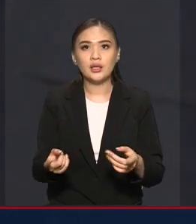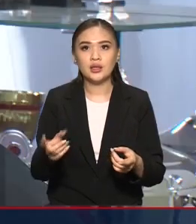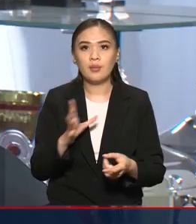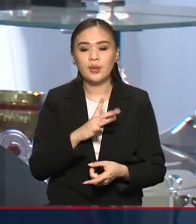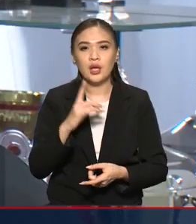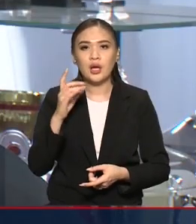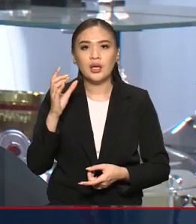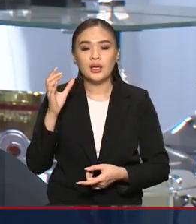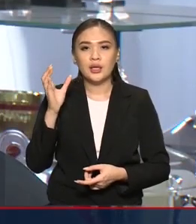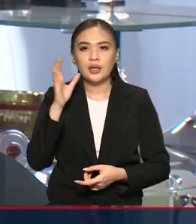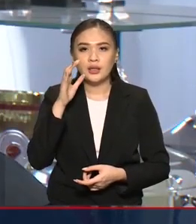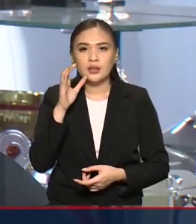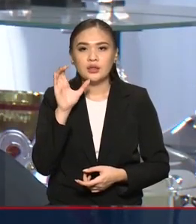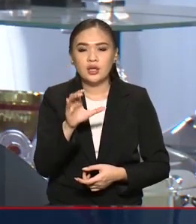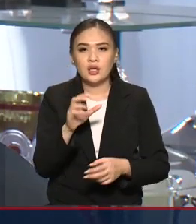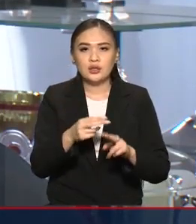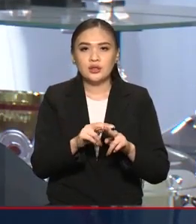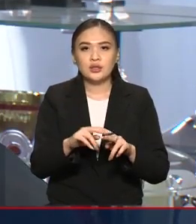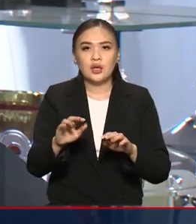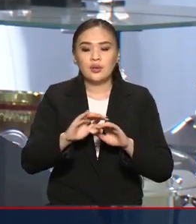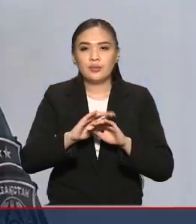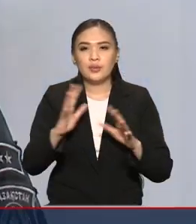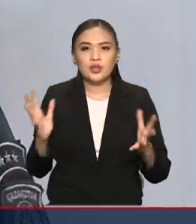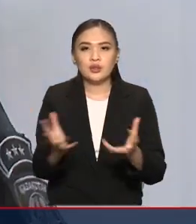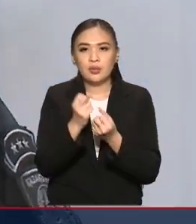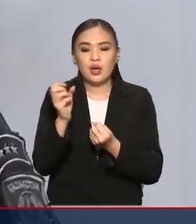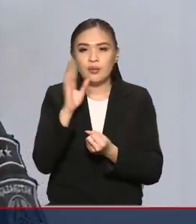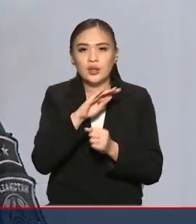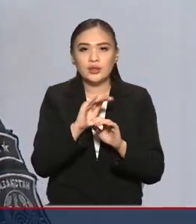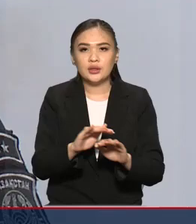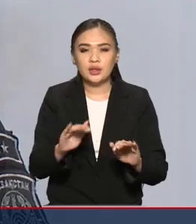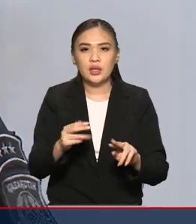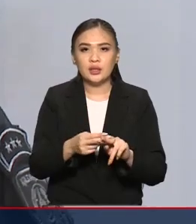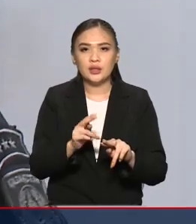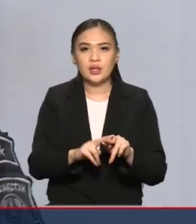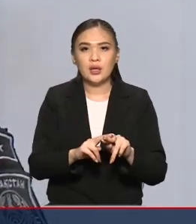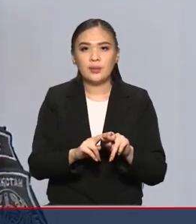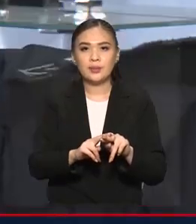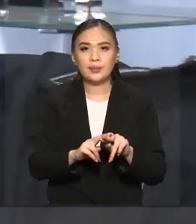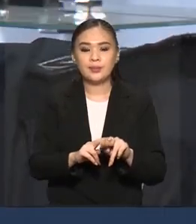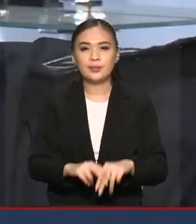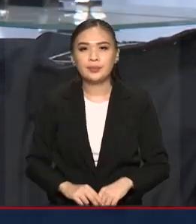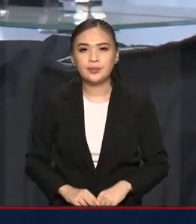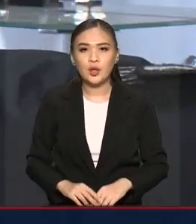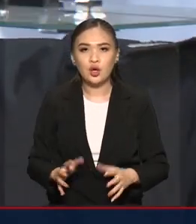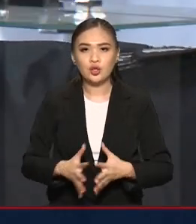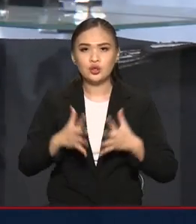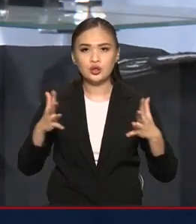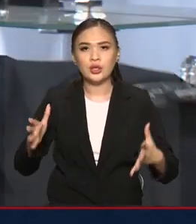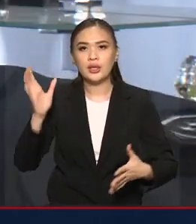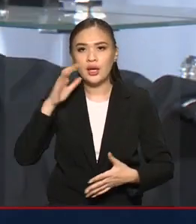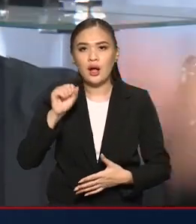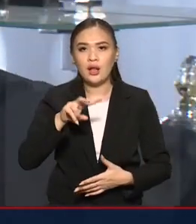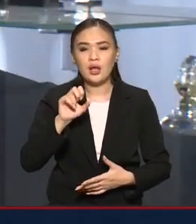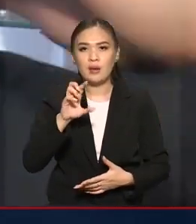алабайды жалан қолымен жалтартқан. Әпсетте бойымдағы үрейді жеңіп, төбетті таспен төпелей жөнелдім дейді. Үлкен ит алабай босалып